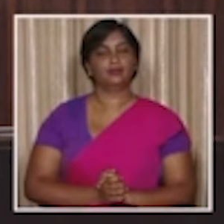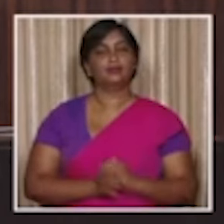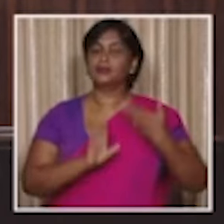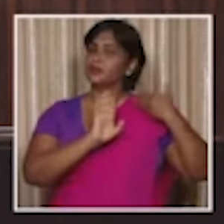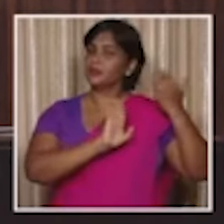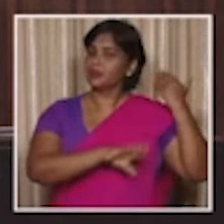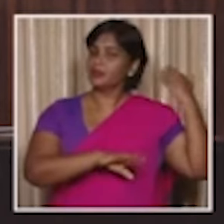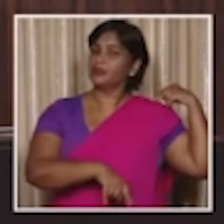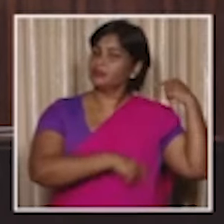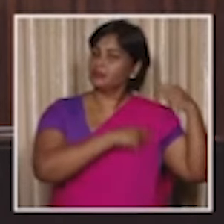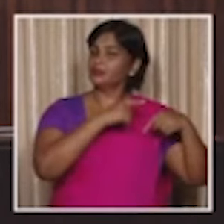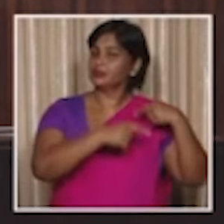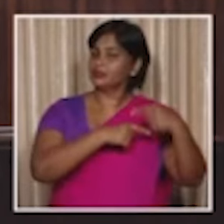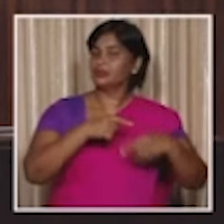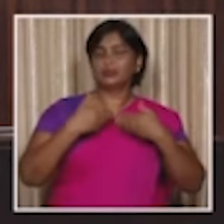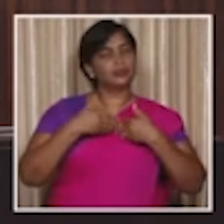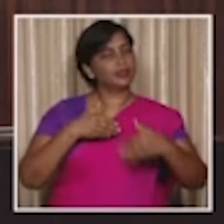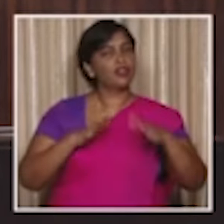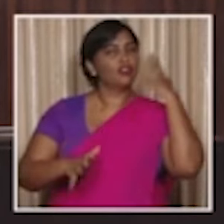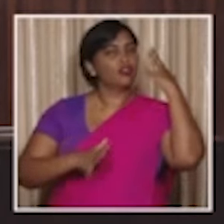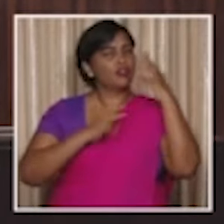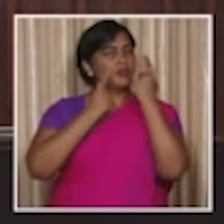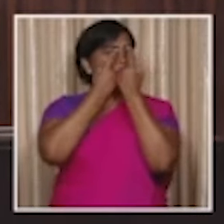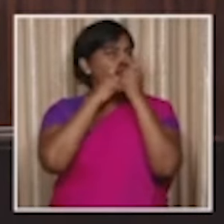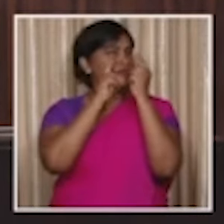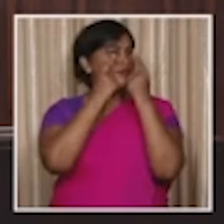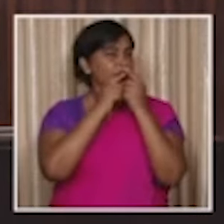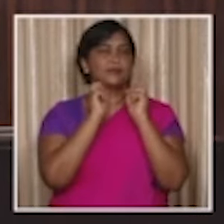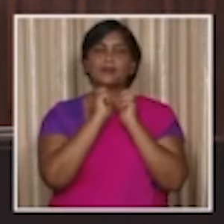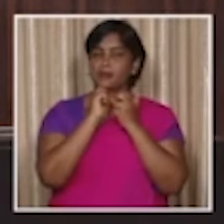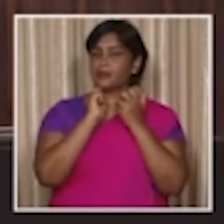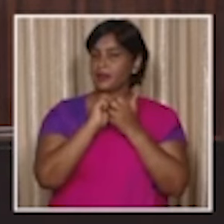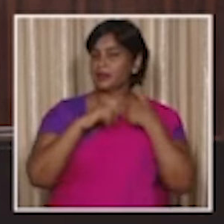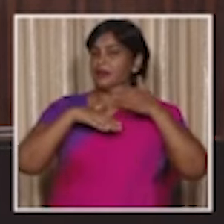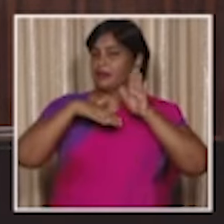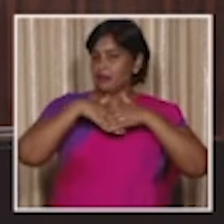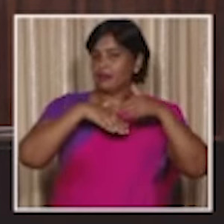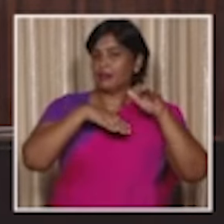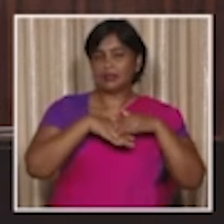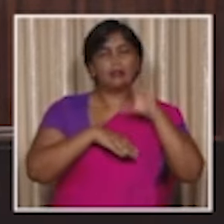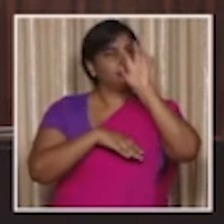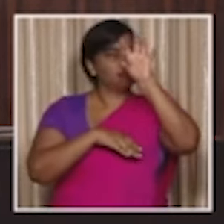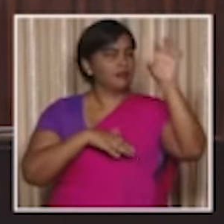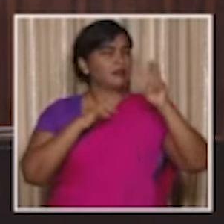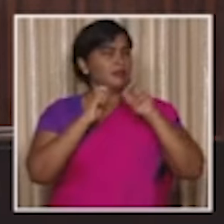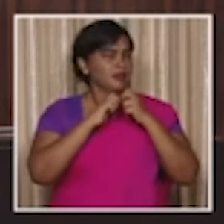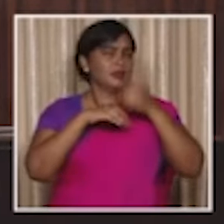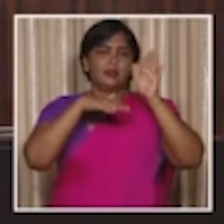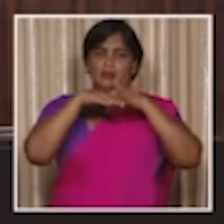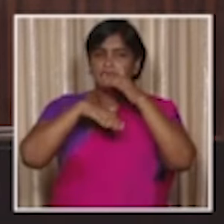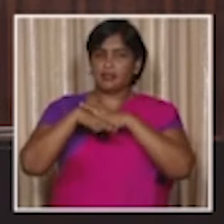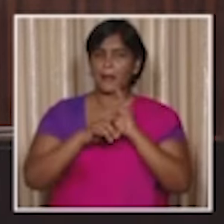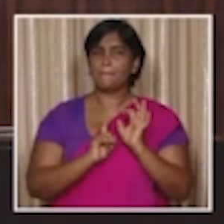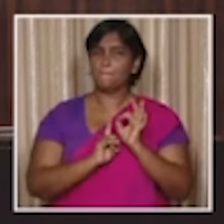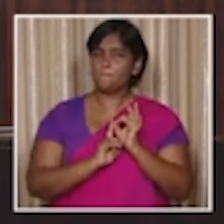අතීතයේ සිට මේ දක්වාම ලෝකයේ විවිධ අර්බුදයන්ට මුහුණ දුන්නා. රටවල් අර්බුදයන්ට මුහුණ දුන්නා.